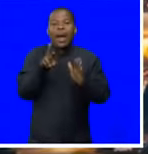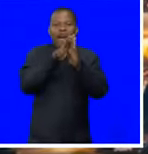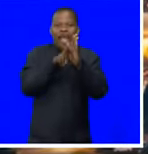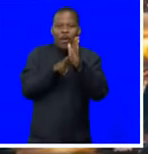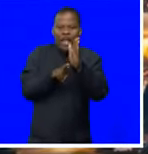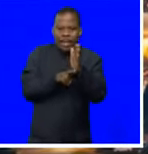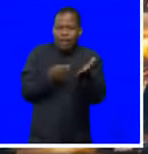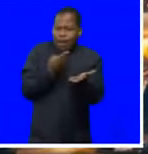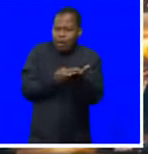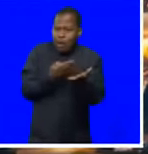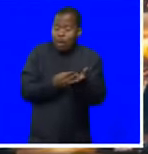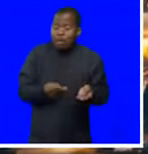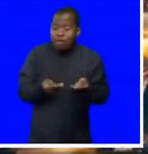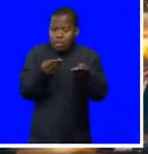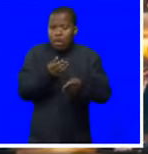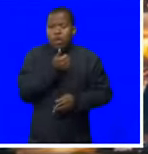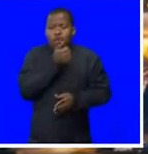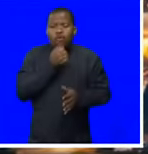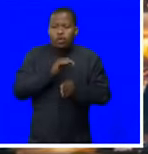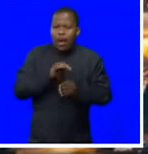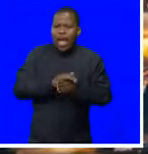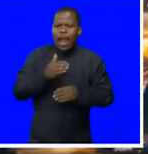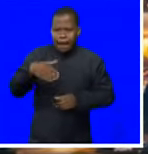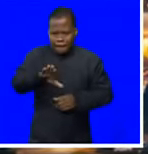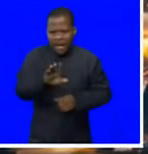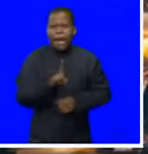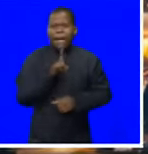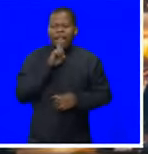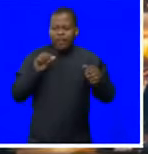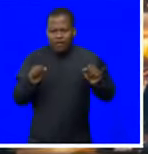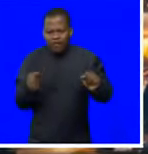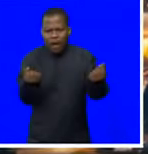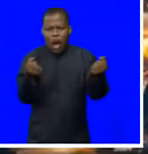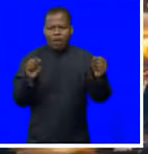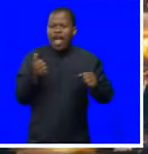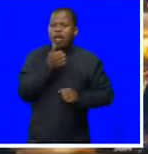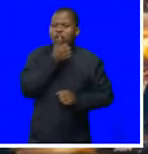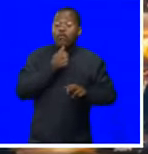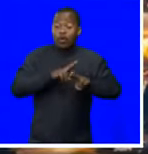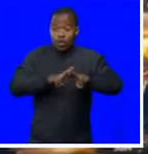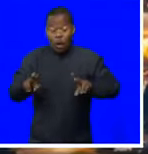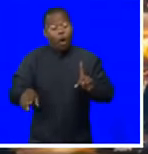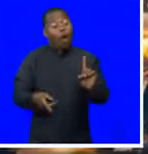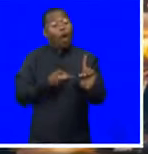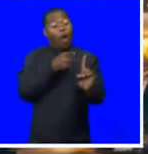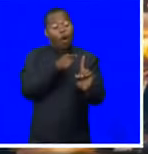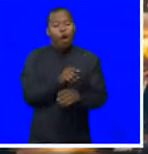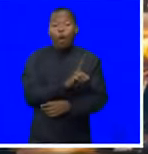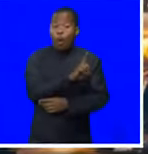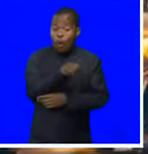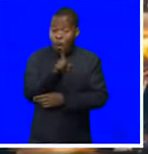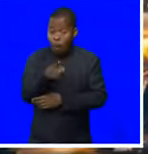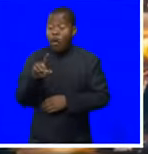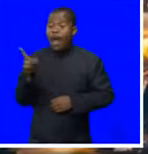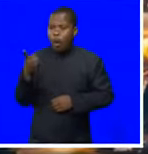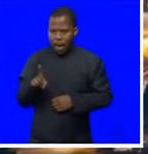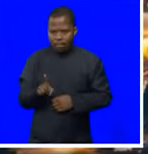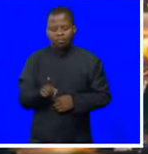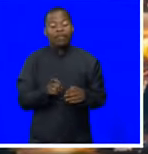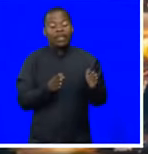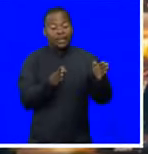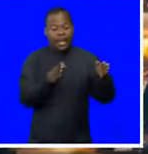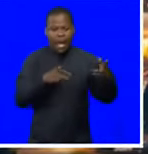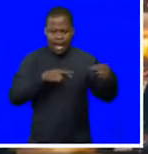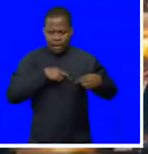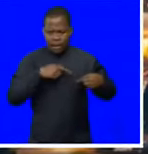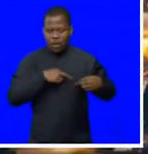tekubika ke tikhalo tabo kunekusebenzisa ludlame. Ndunankulu ukhude ngemavi lacinile sento sekushisa luhlangothi lwenyuvesi lokugcina ke maphepha elihlolo